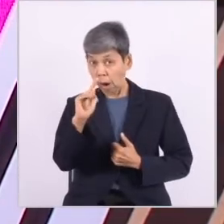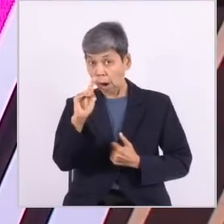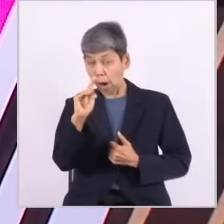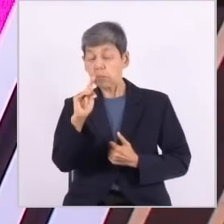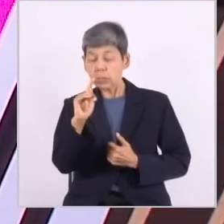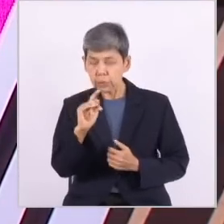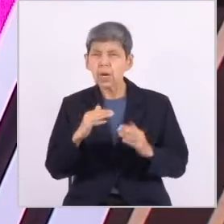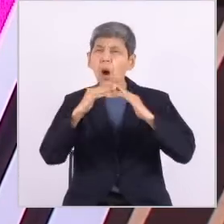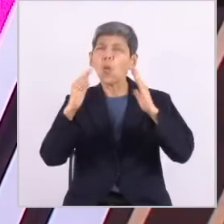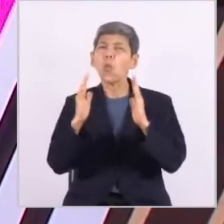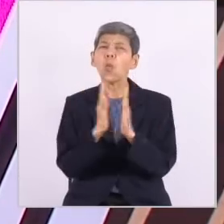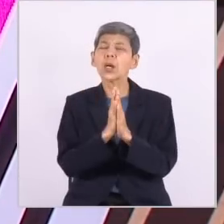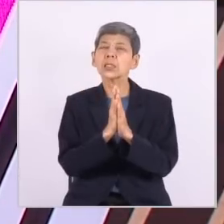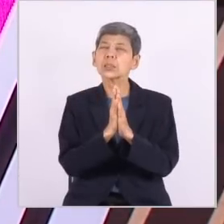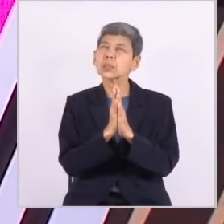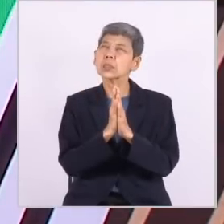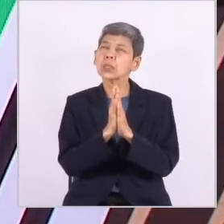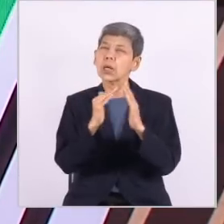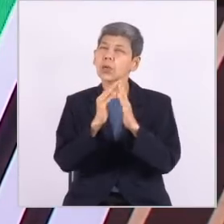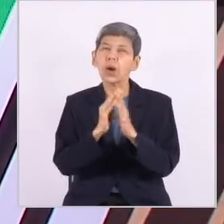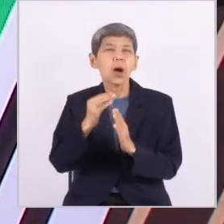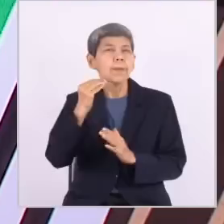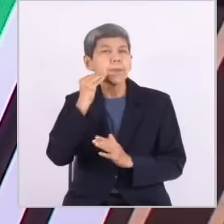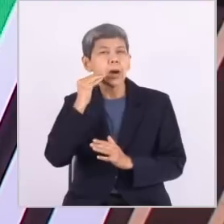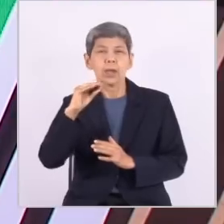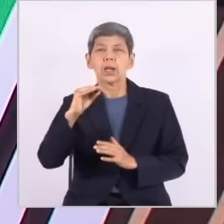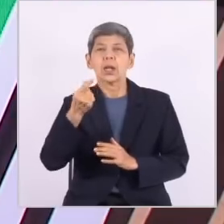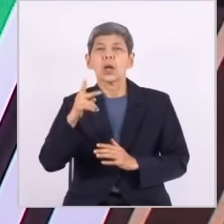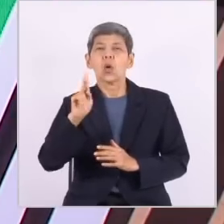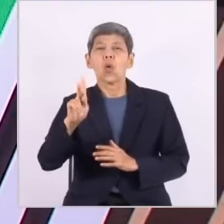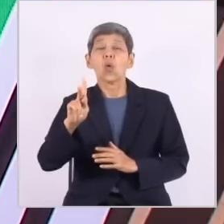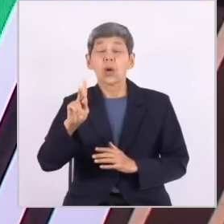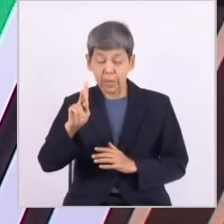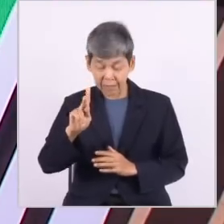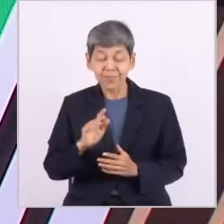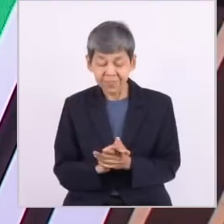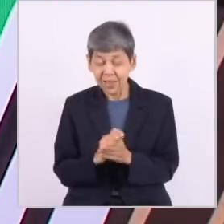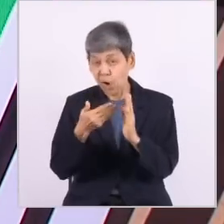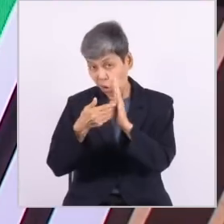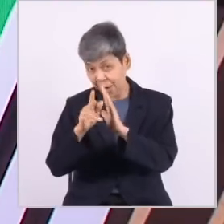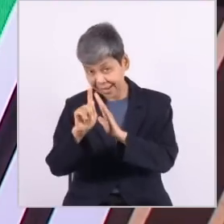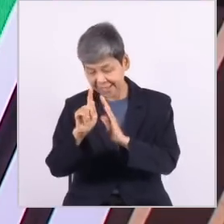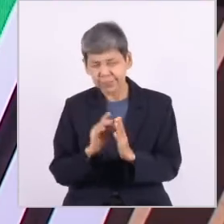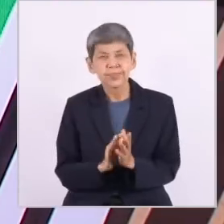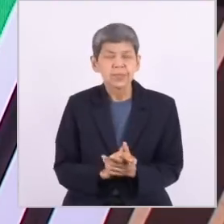อยู่ที่วัดแห่งหนึ่งนะครับอยู่ที่บ้านโคกสูงอำเภออุบลรัตน์จังหวัดขอนแก่น